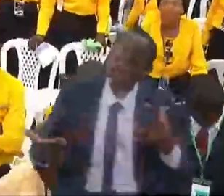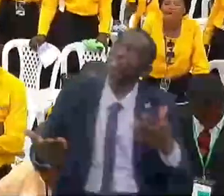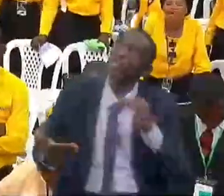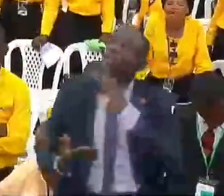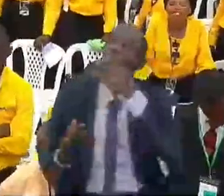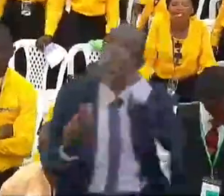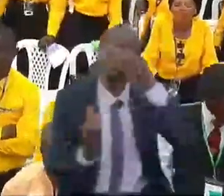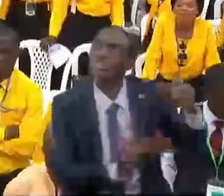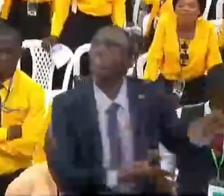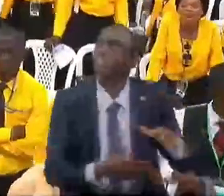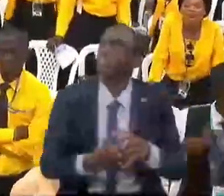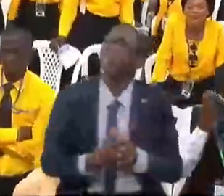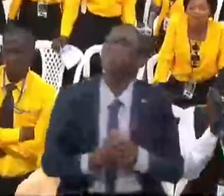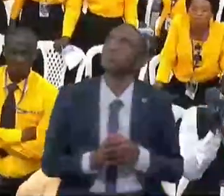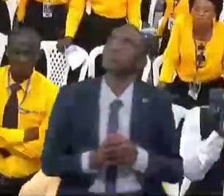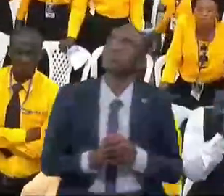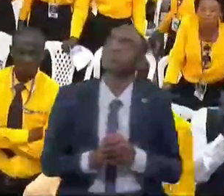J'abandonne.